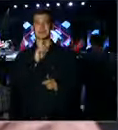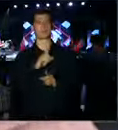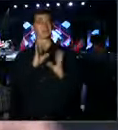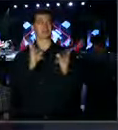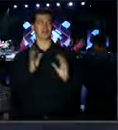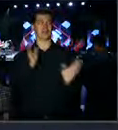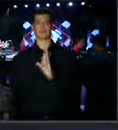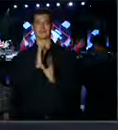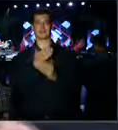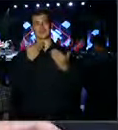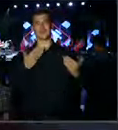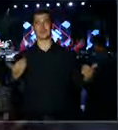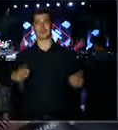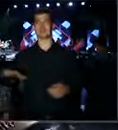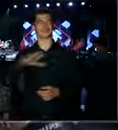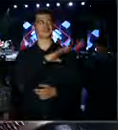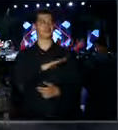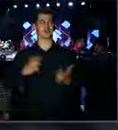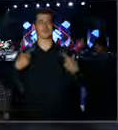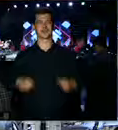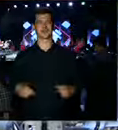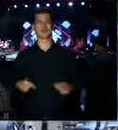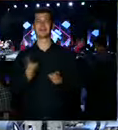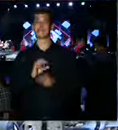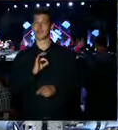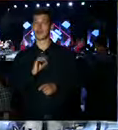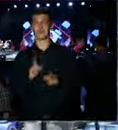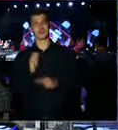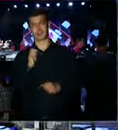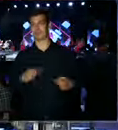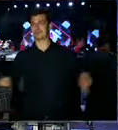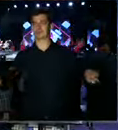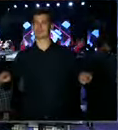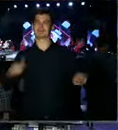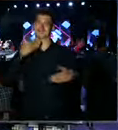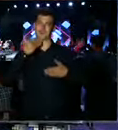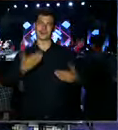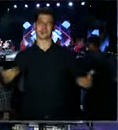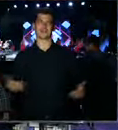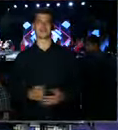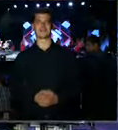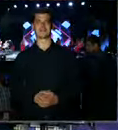fantastyczna. Dlatego dziękujemy bardzo w moim i dziewczyn imieniu.